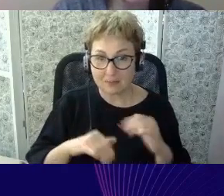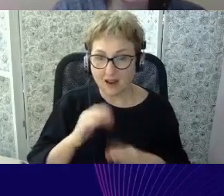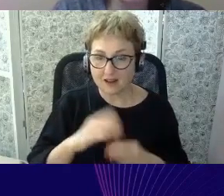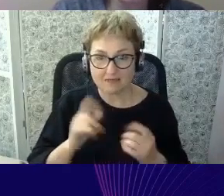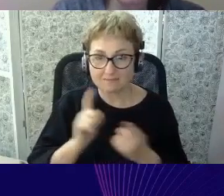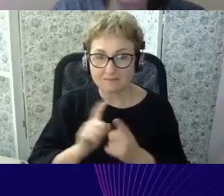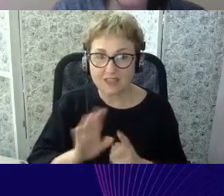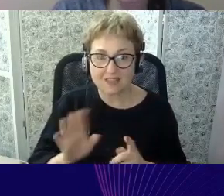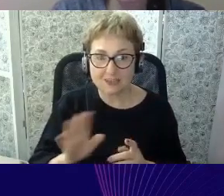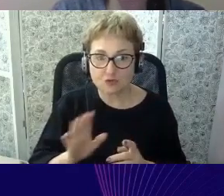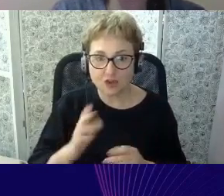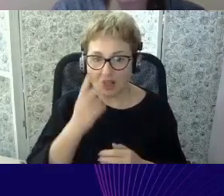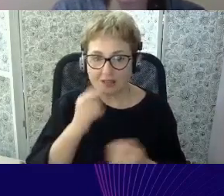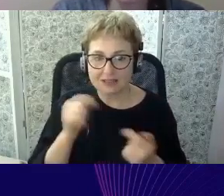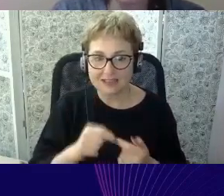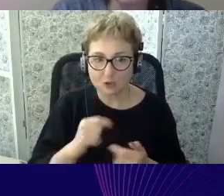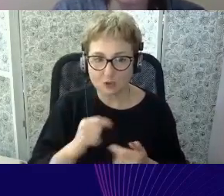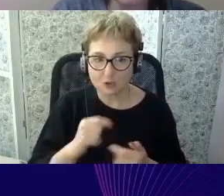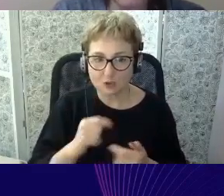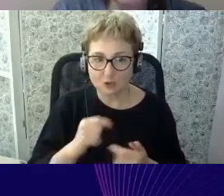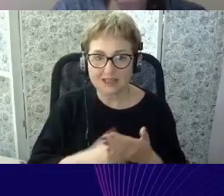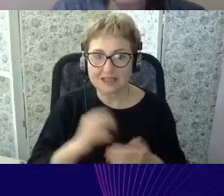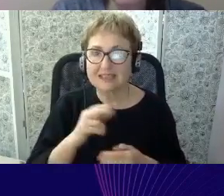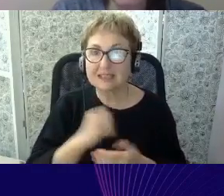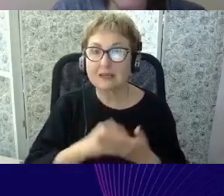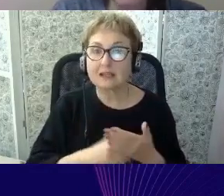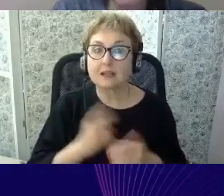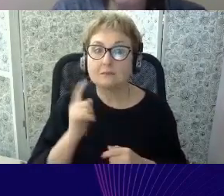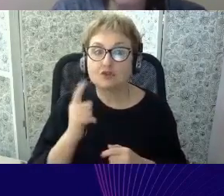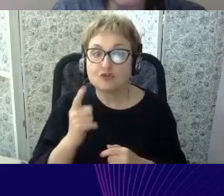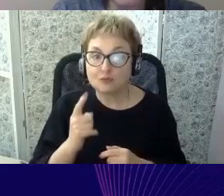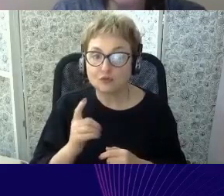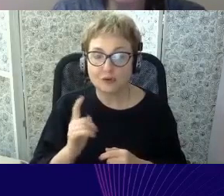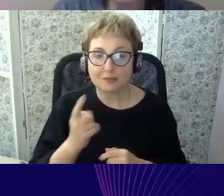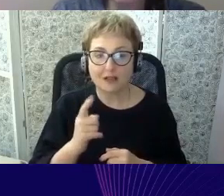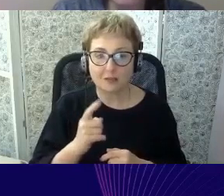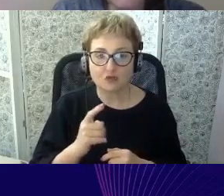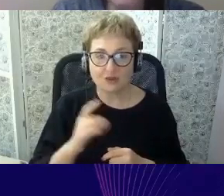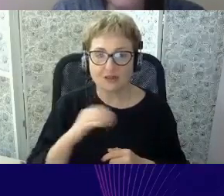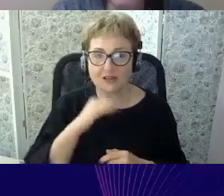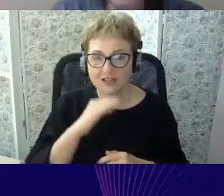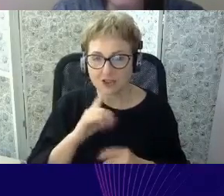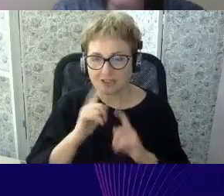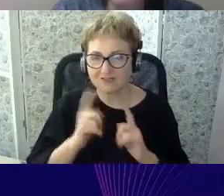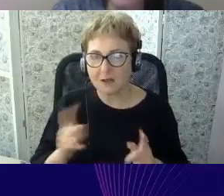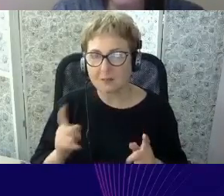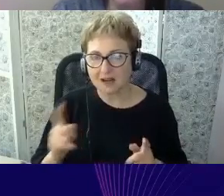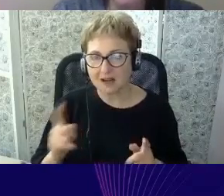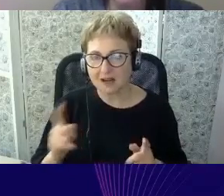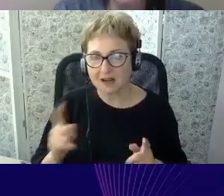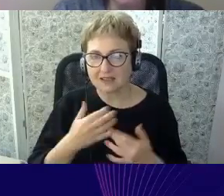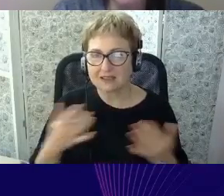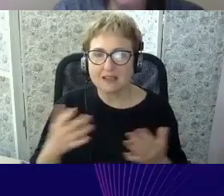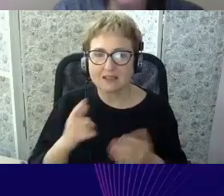не встречаются адаптационные дисциплины. Почему? Потому что достаточно своеобразный